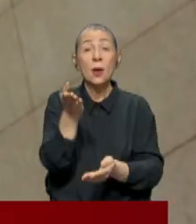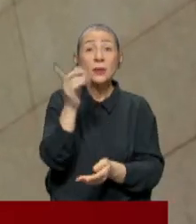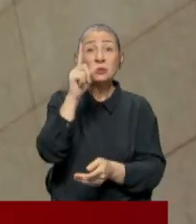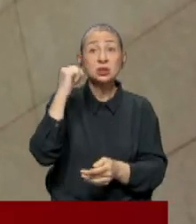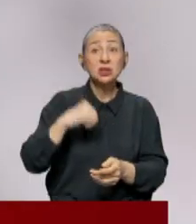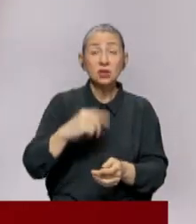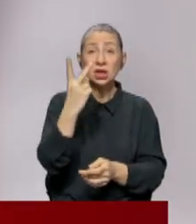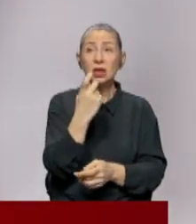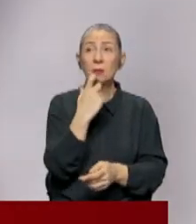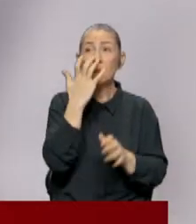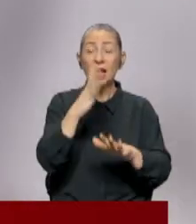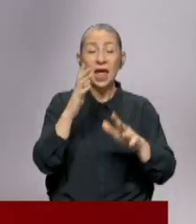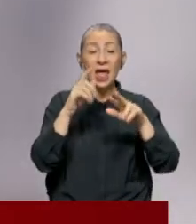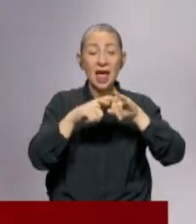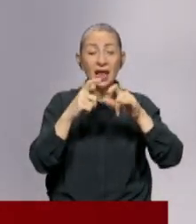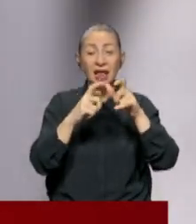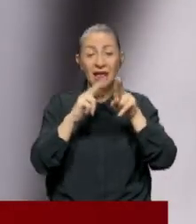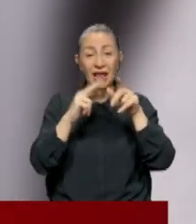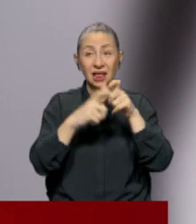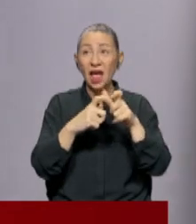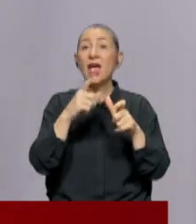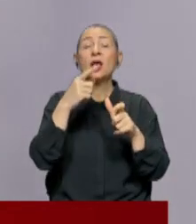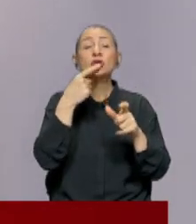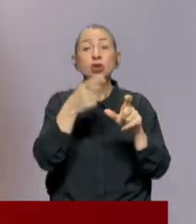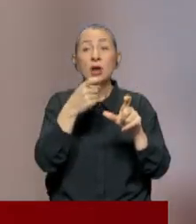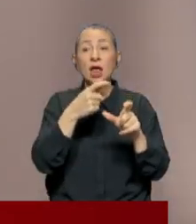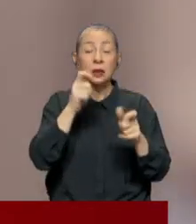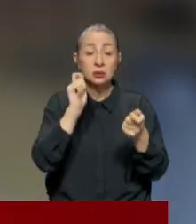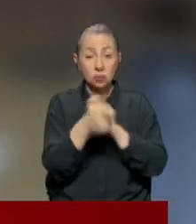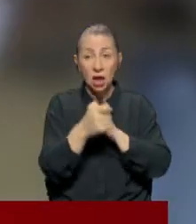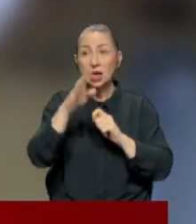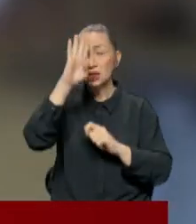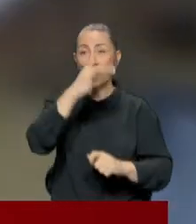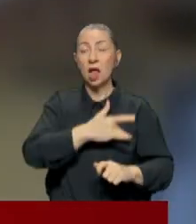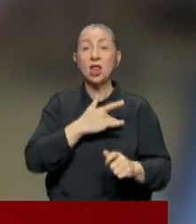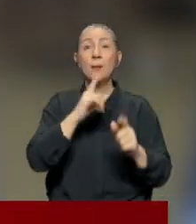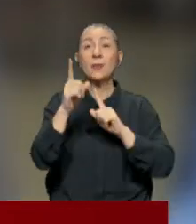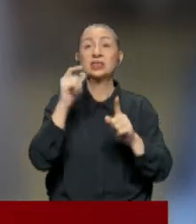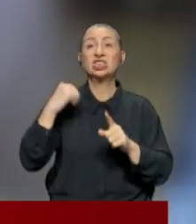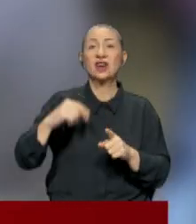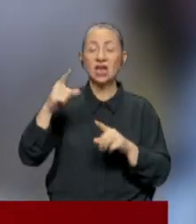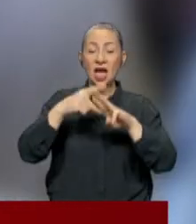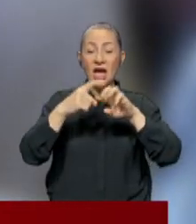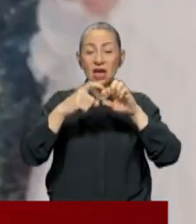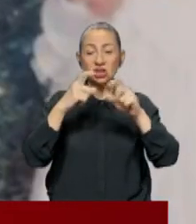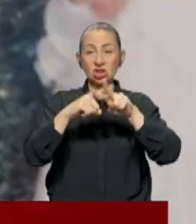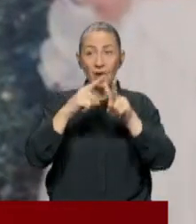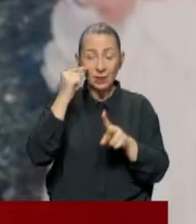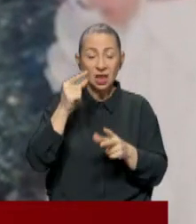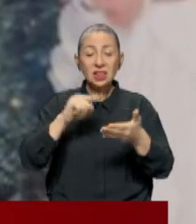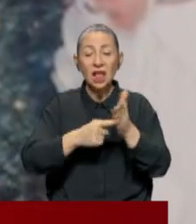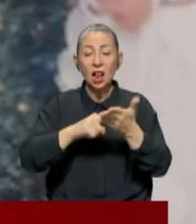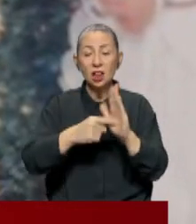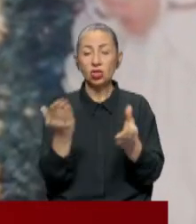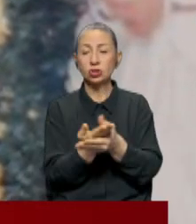bir savcı da 2 yıl bekleyen HKG soruşturmasını iddianameye dönüştüren İstanbul Anadolu Adliyesi Savcısı Ercan Ateş kanıtları